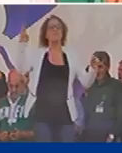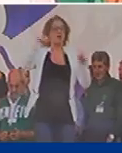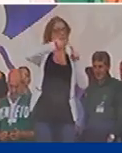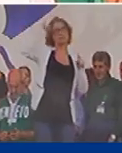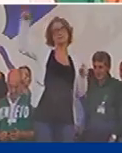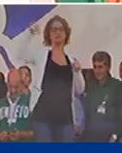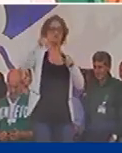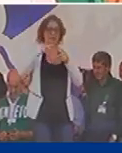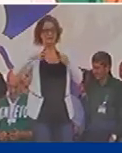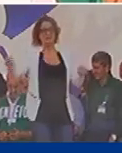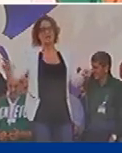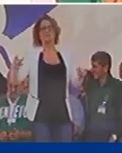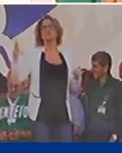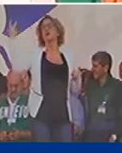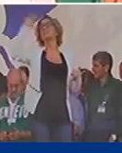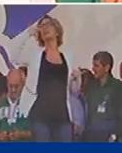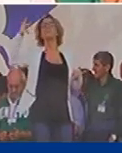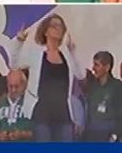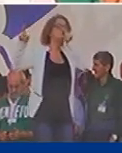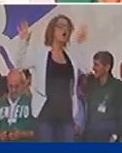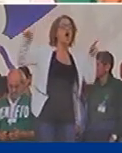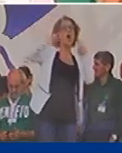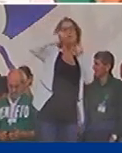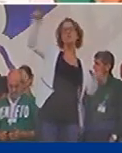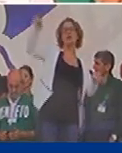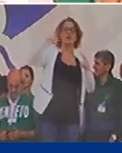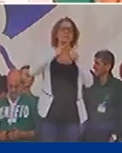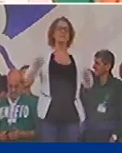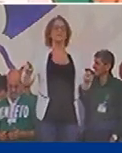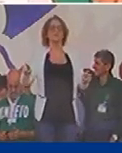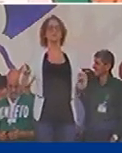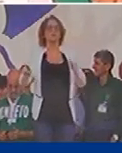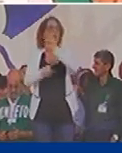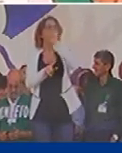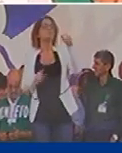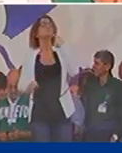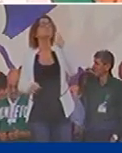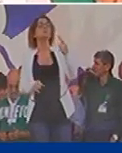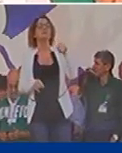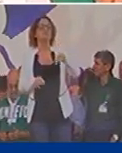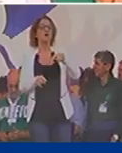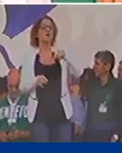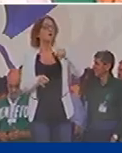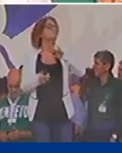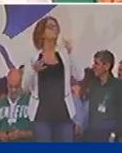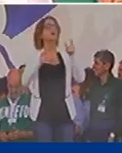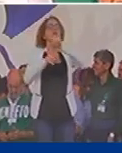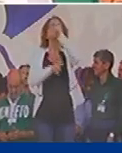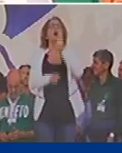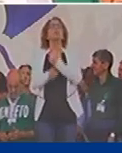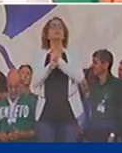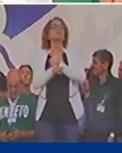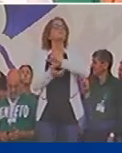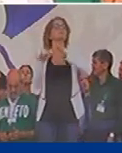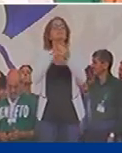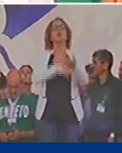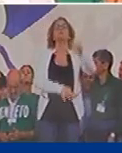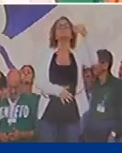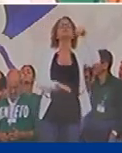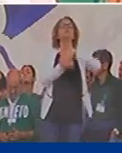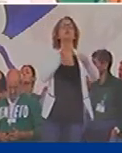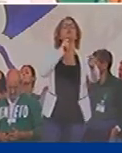da Treviso all'Aquila. Qualcuno ha deciso che però questo paese diventare un centro commerciale da nord a sud,